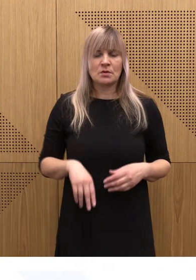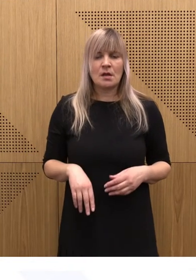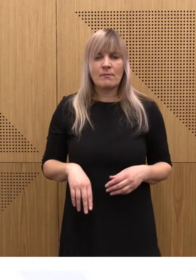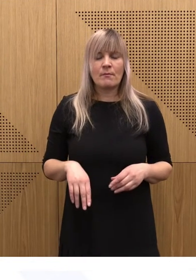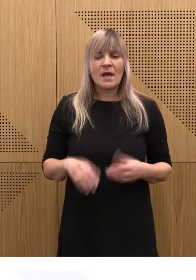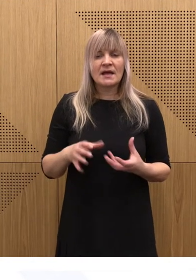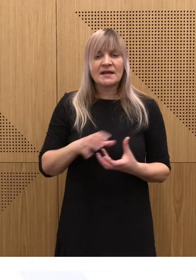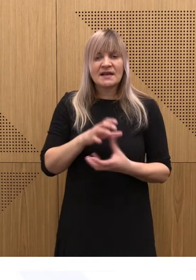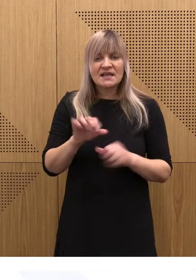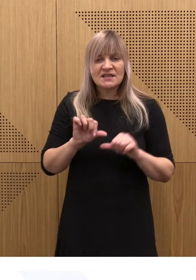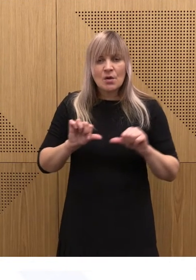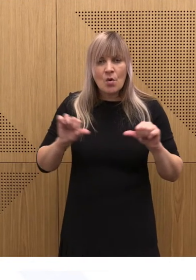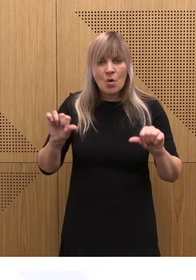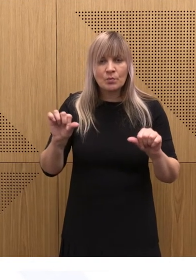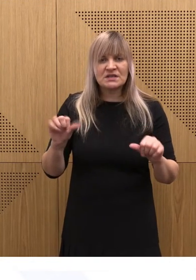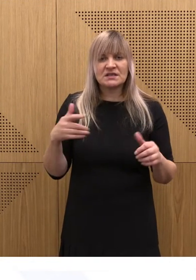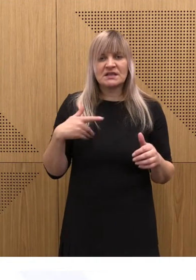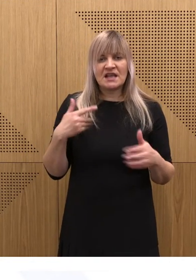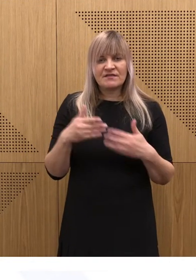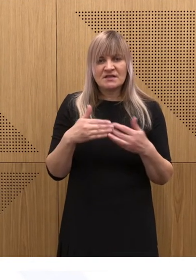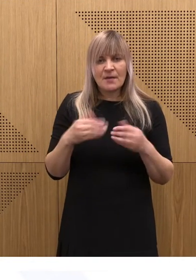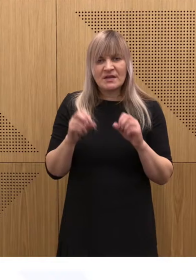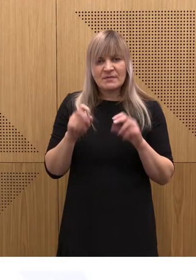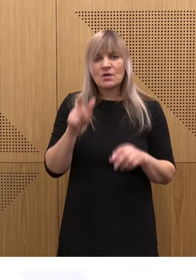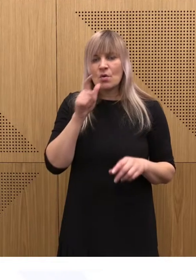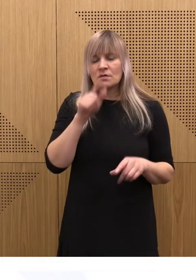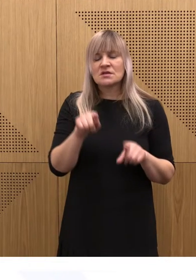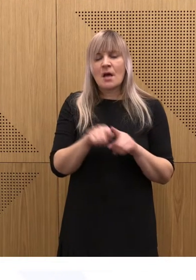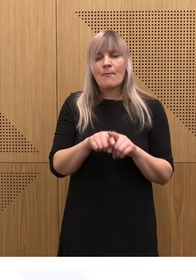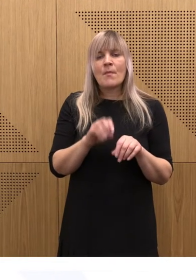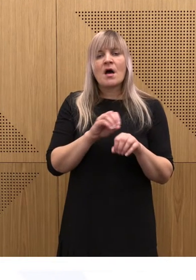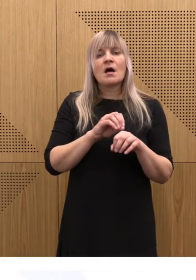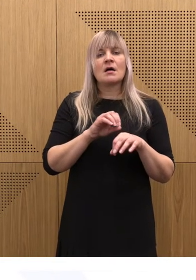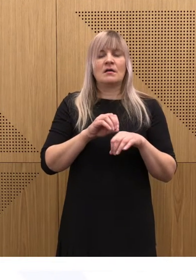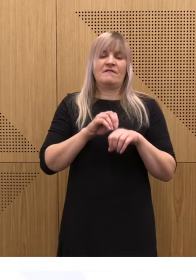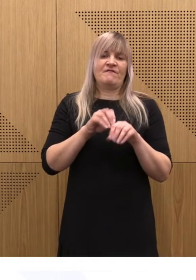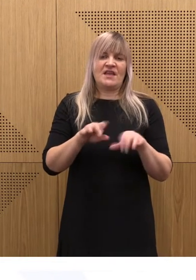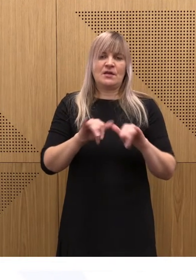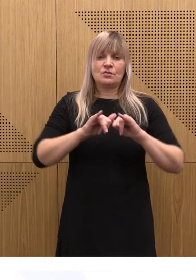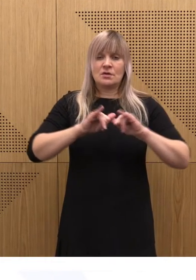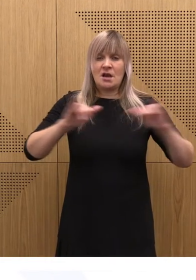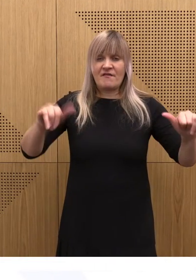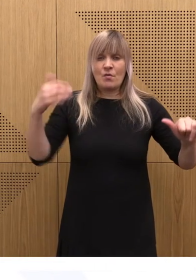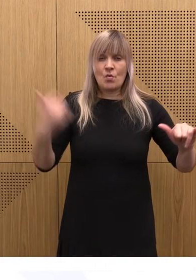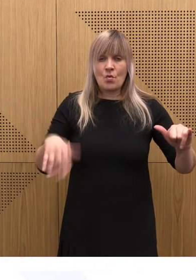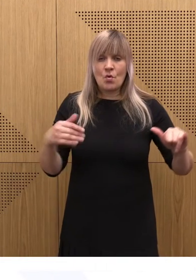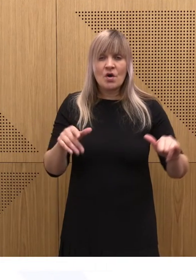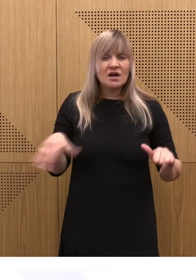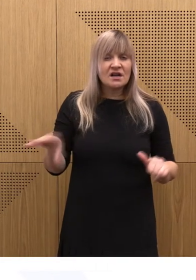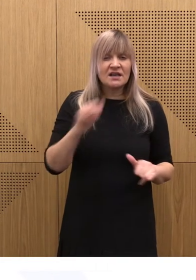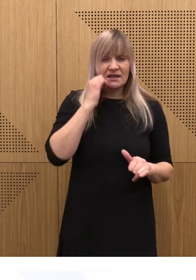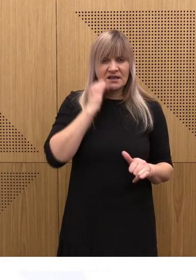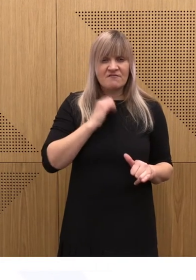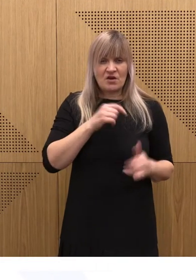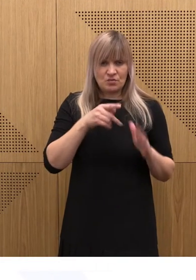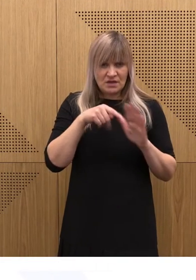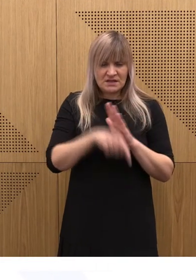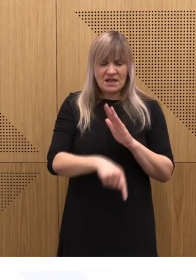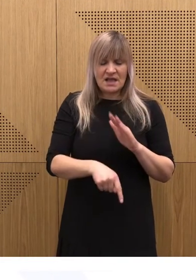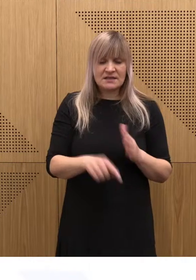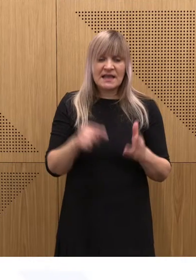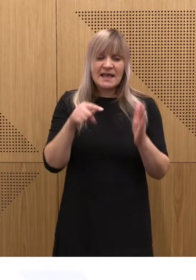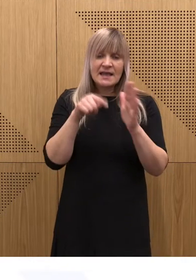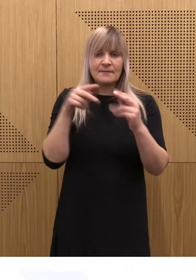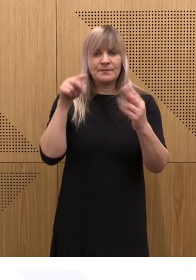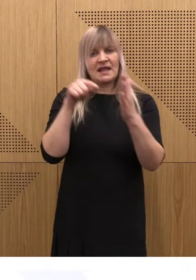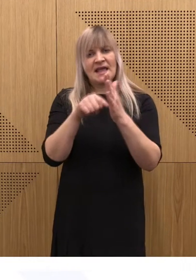kriisikomisjonidest on kõlanud ja Terviseameti ekspertide poolt, et see viirus on suhteliselt laia levikuga ja kõigis vanusegruppides, et piirata